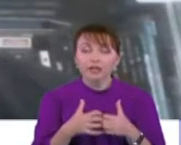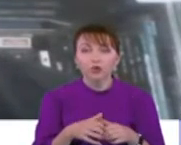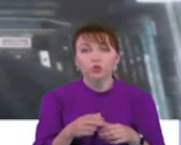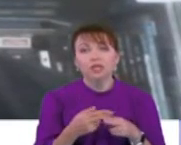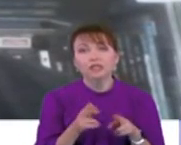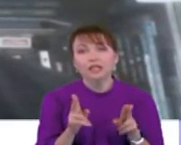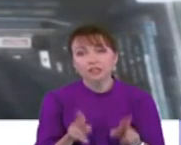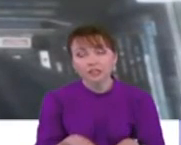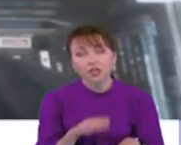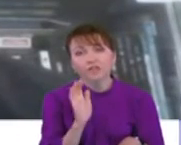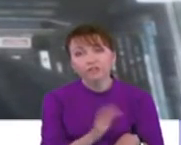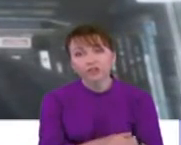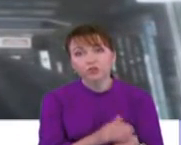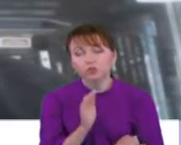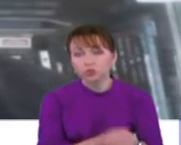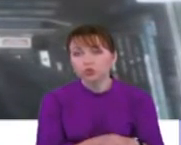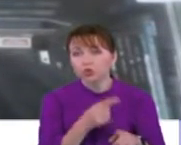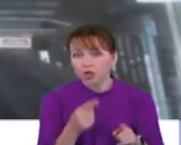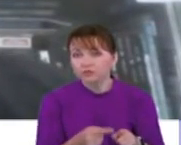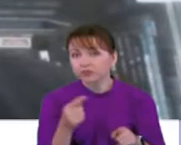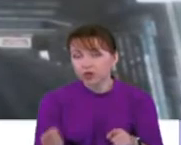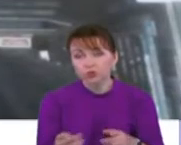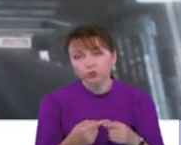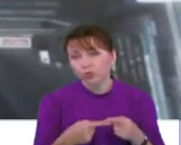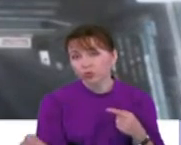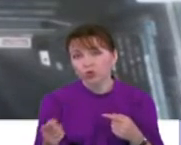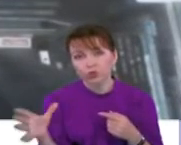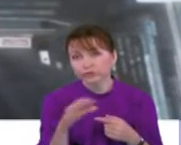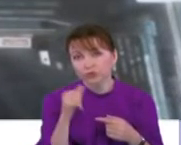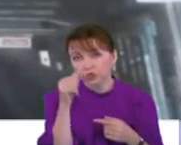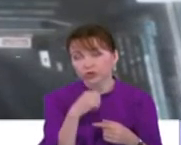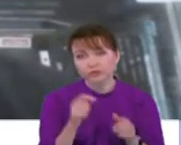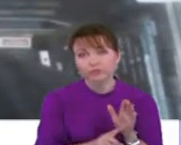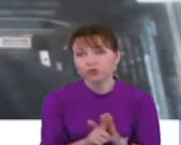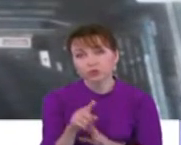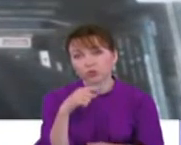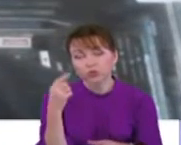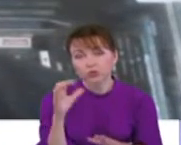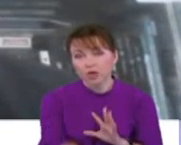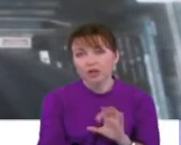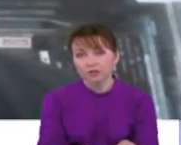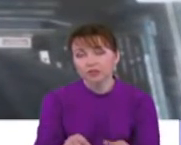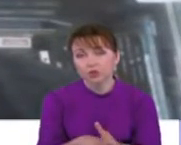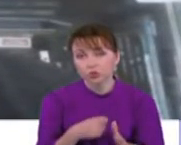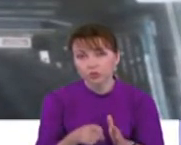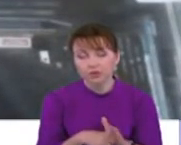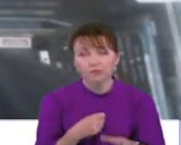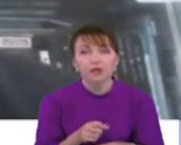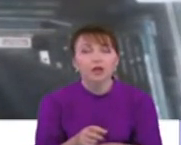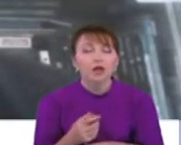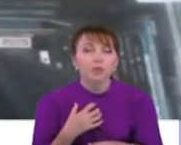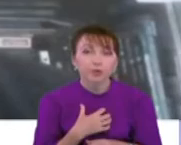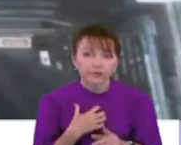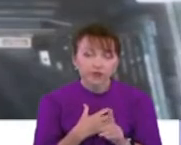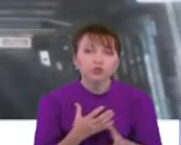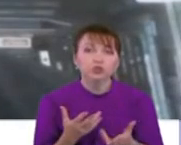Ростовській області фіксують час від часу протягом, ну, усіх років з початку російської агресії на Донбасі. Переважно так,